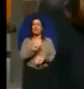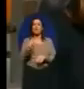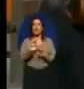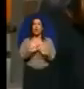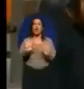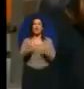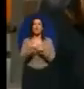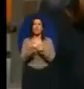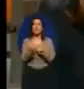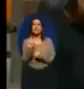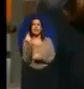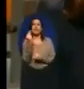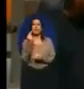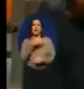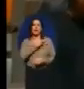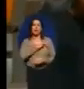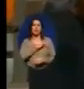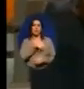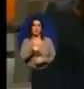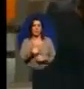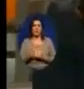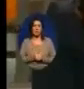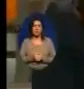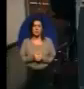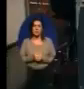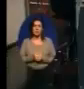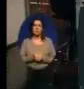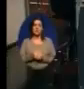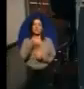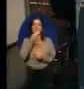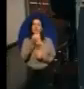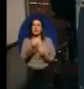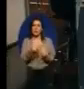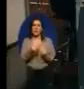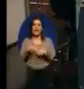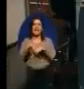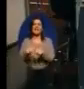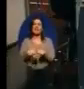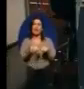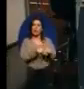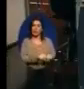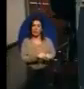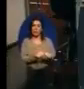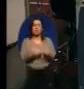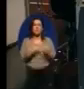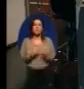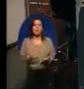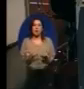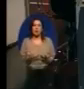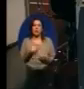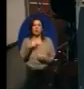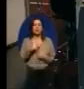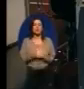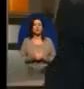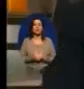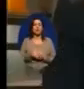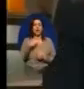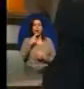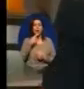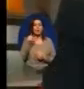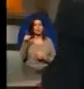שנהנית מפירות הצמיחה. הדבר הזה הוא בלתי אפשרי. התנחלויות. שלי יחימוביץ' יקירת ההתנחלויות. זה מה